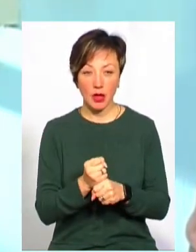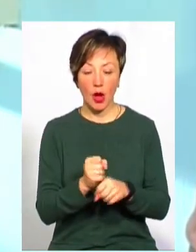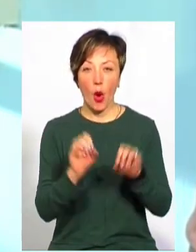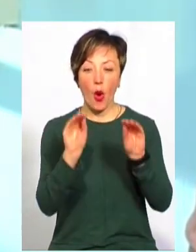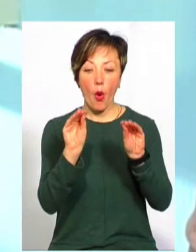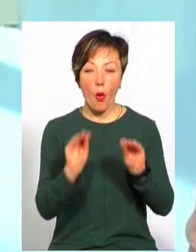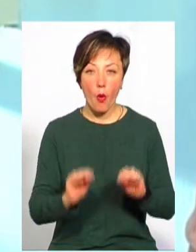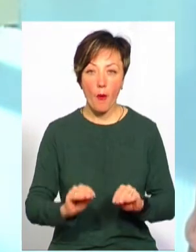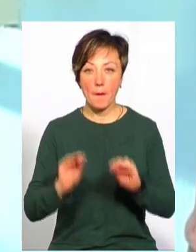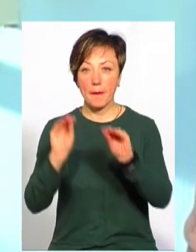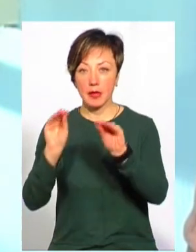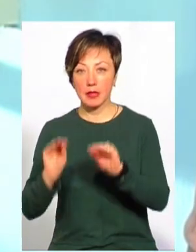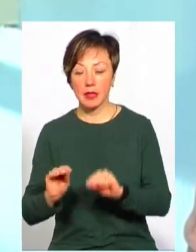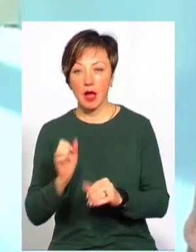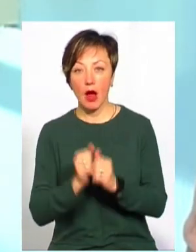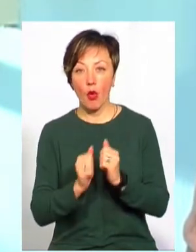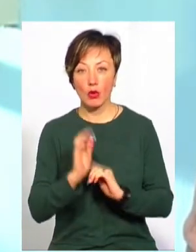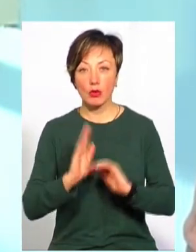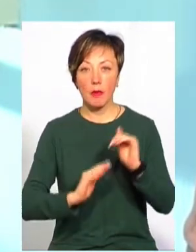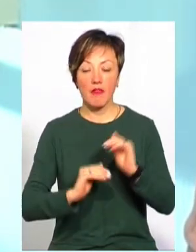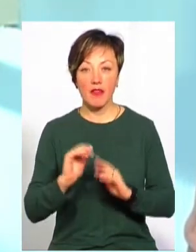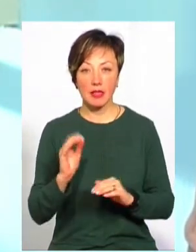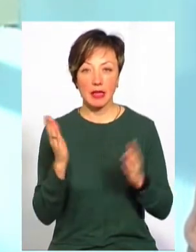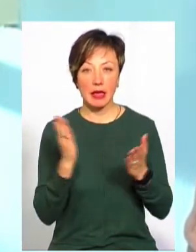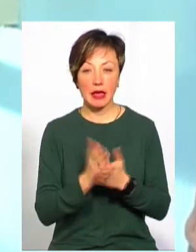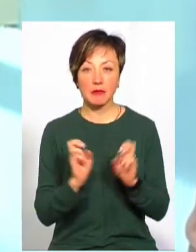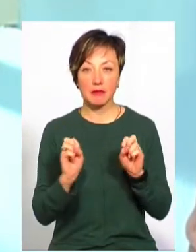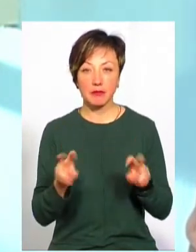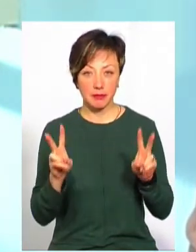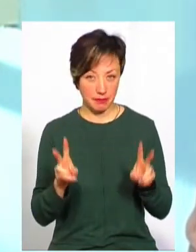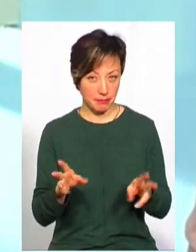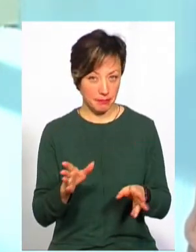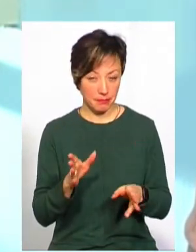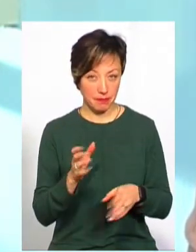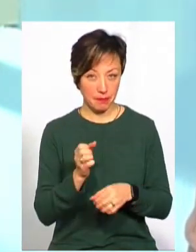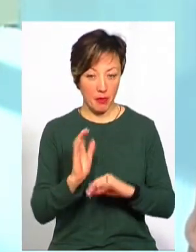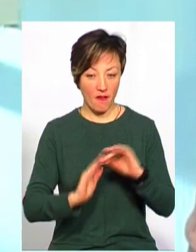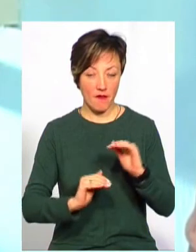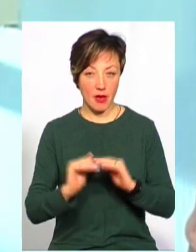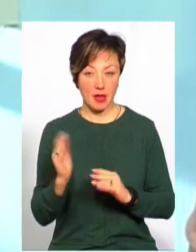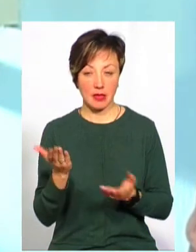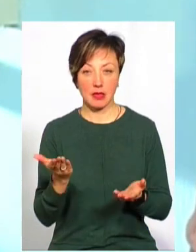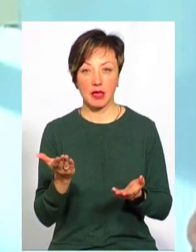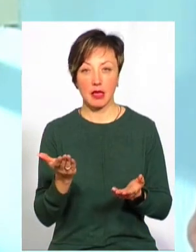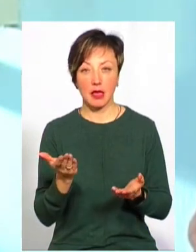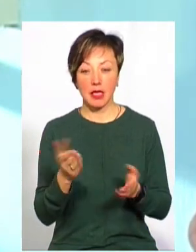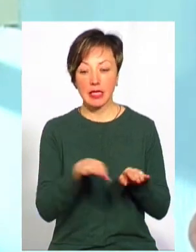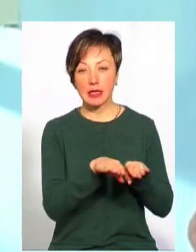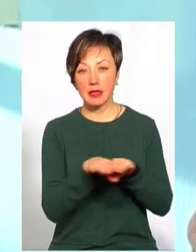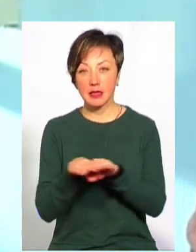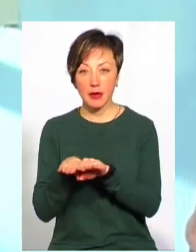опис для кожної професії. Тому що є небезпечні професії, котрі за